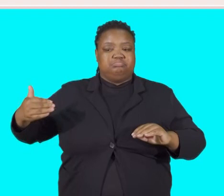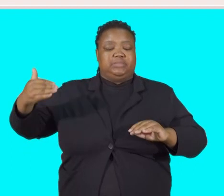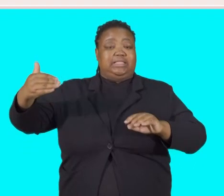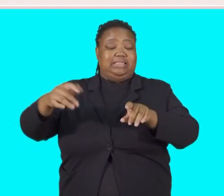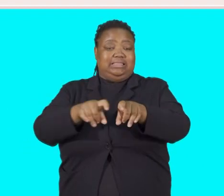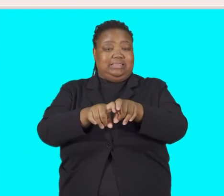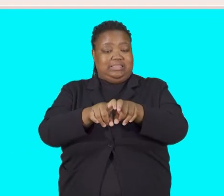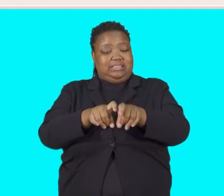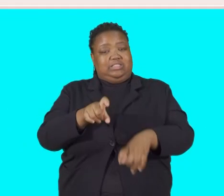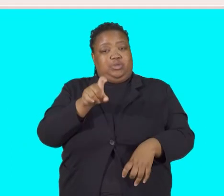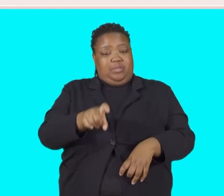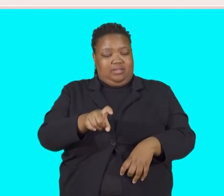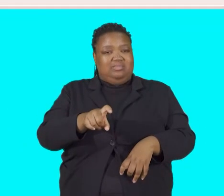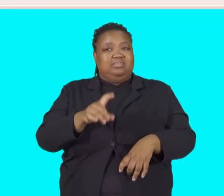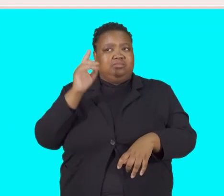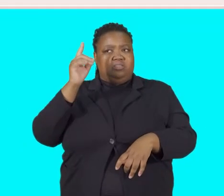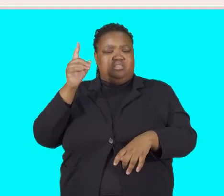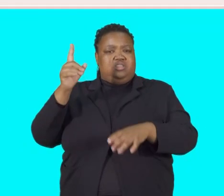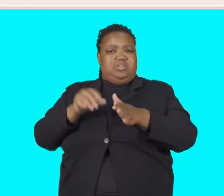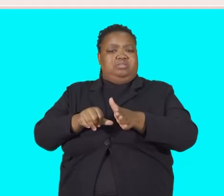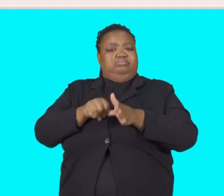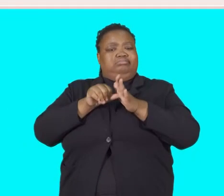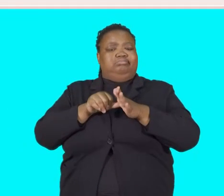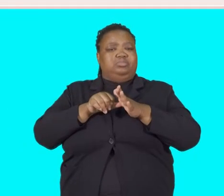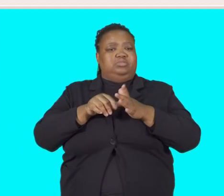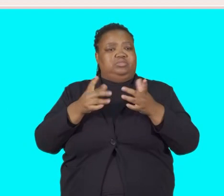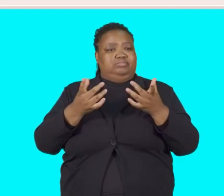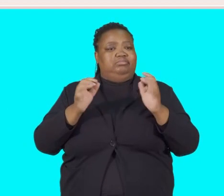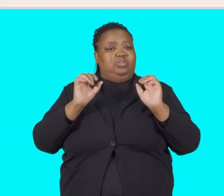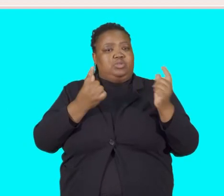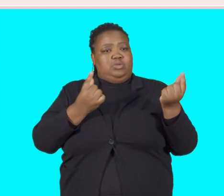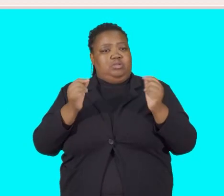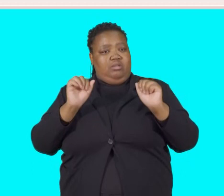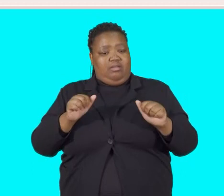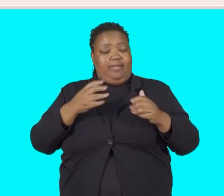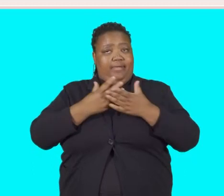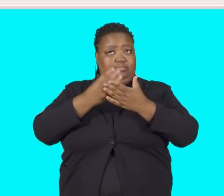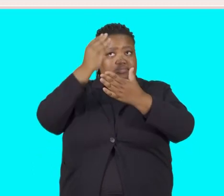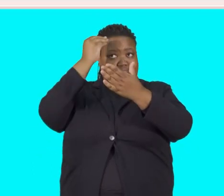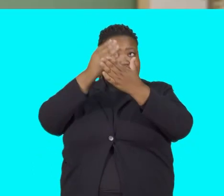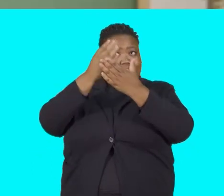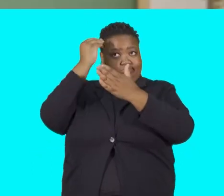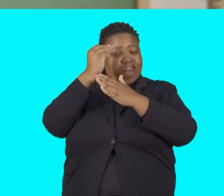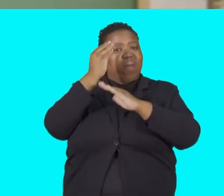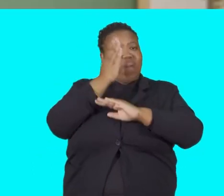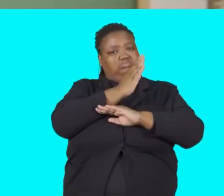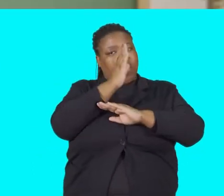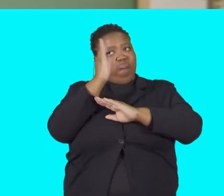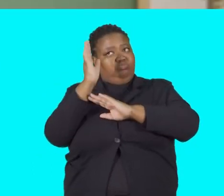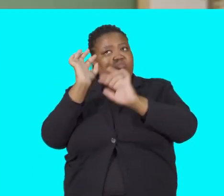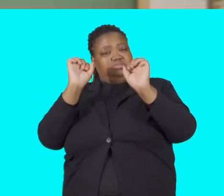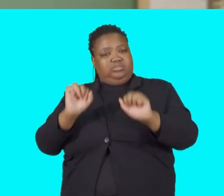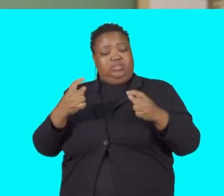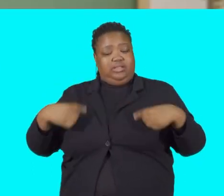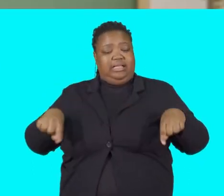Utishala makathathe ingqalelo yokuqaphela ukuba ukufunda kuthatha inxaxheba ngalo lonke ixesha. Yiyo loo nto ke simane sihlola ngoba